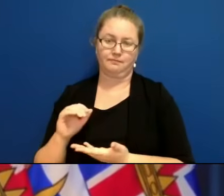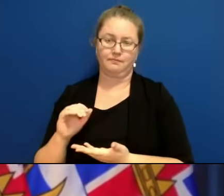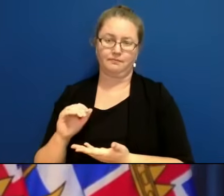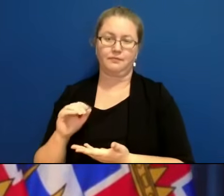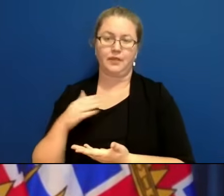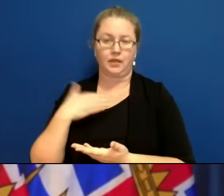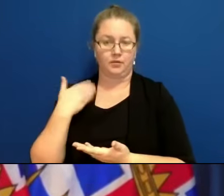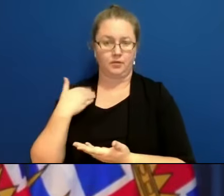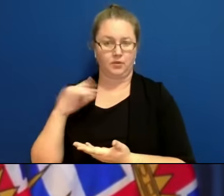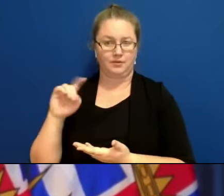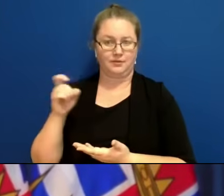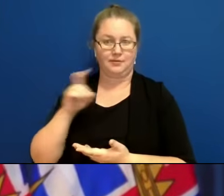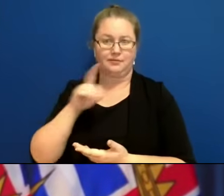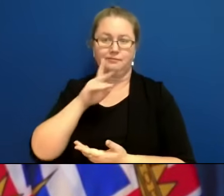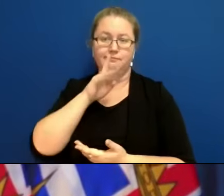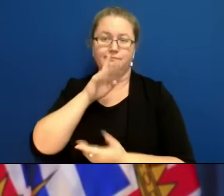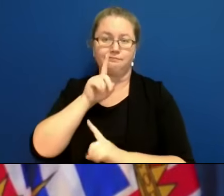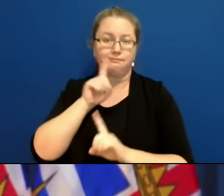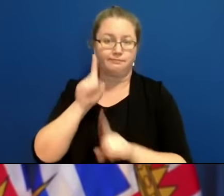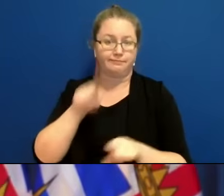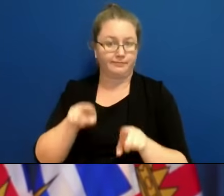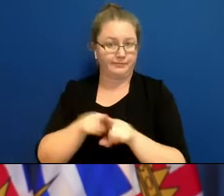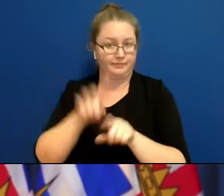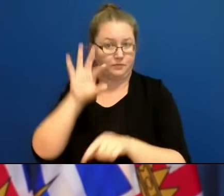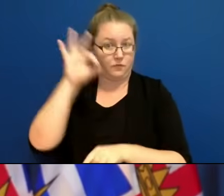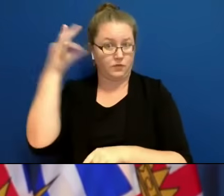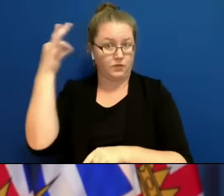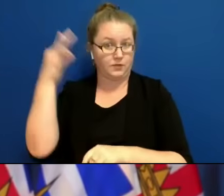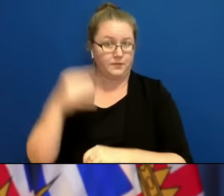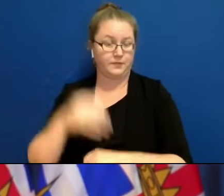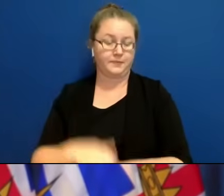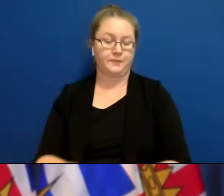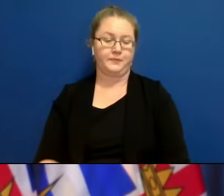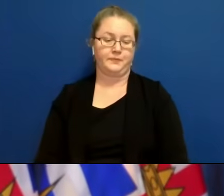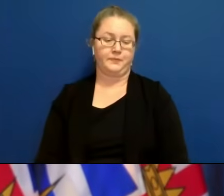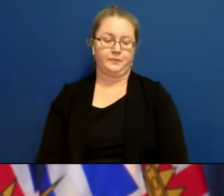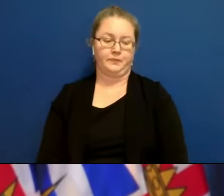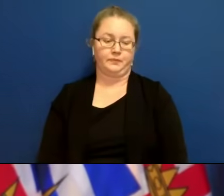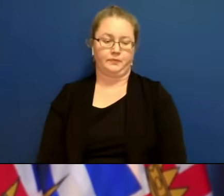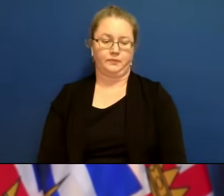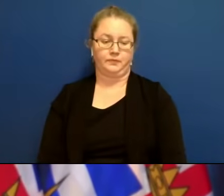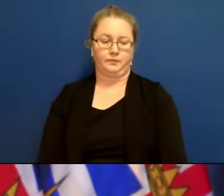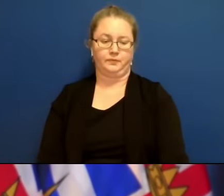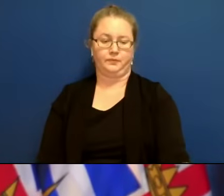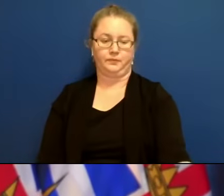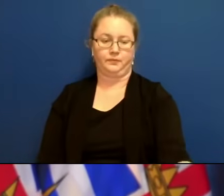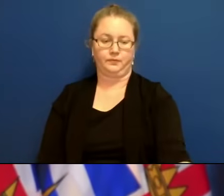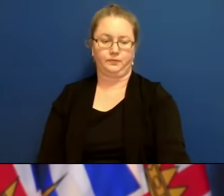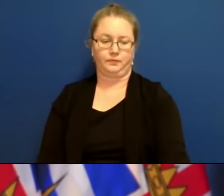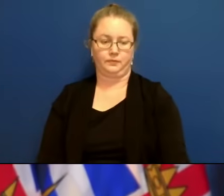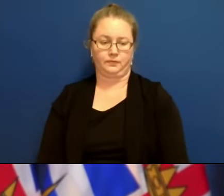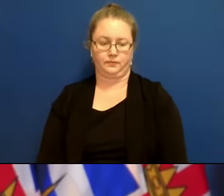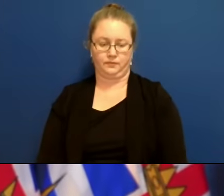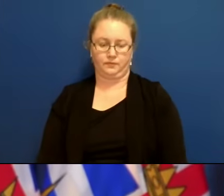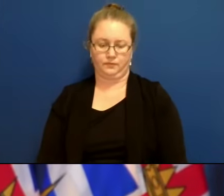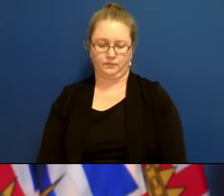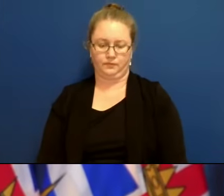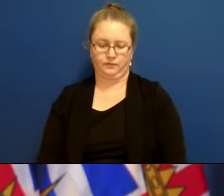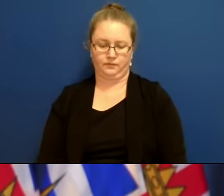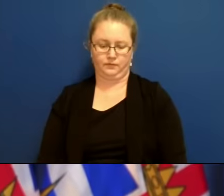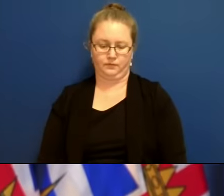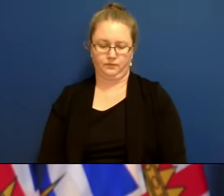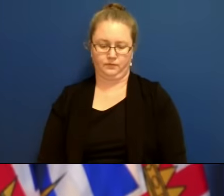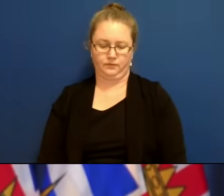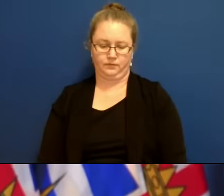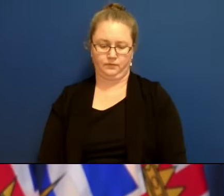Oui, bien entendu, rien n'est exclu, mais je pense que l'effort de nos enseignants, de tous